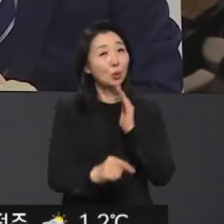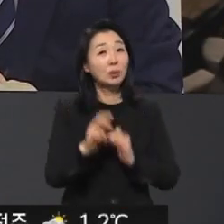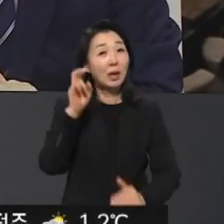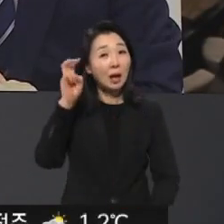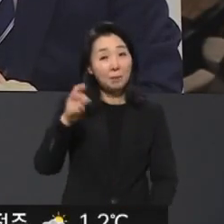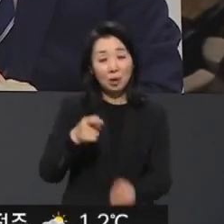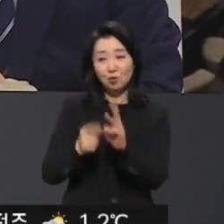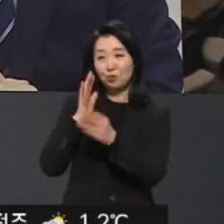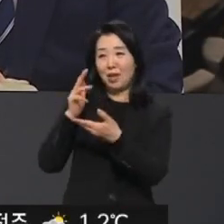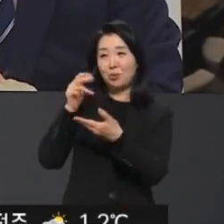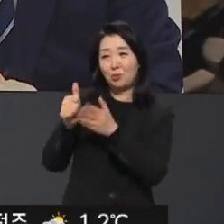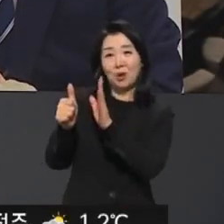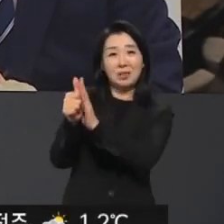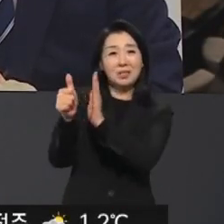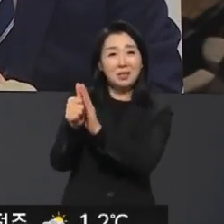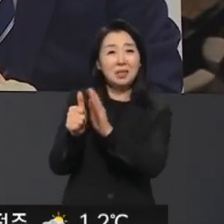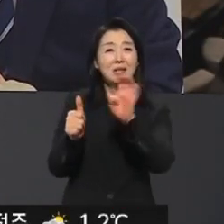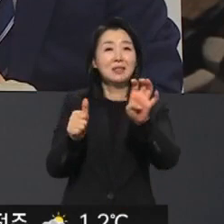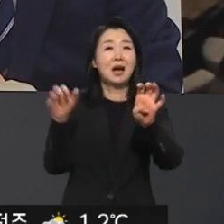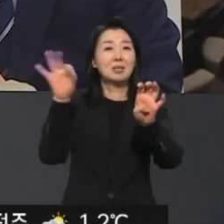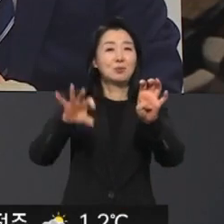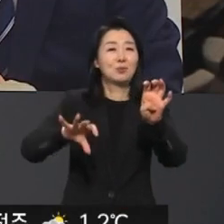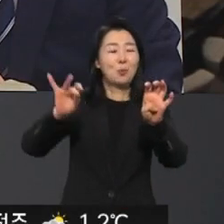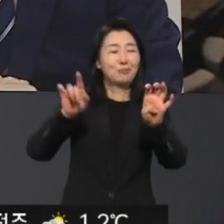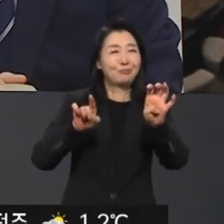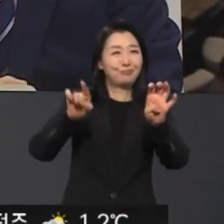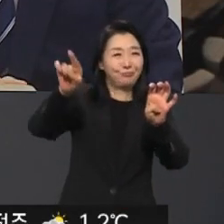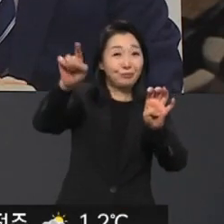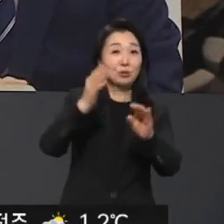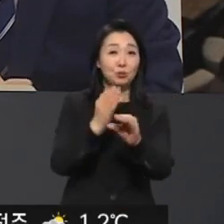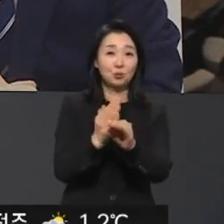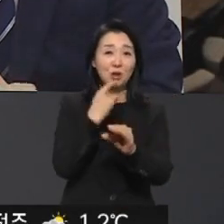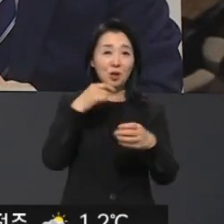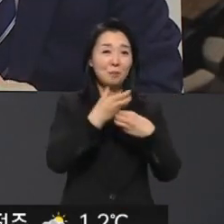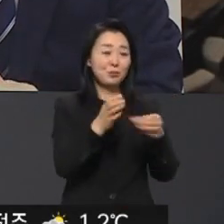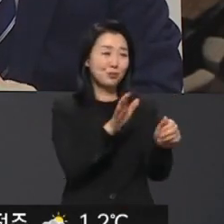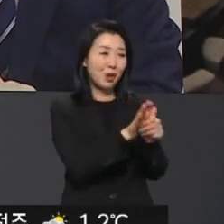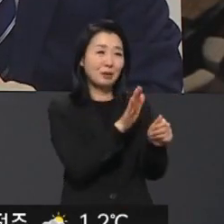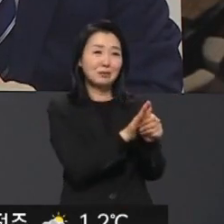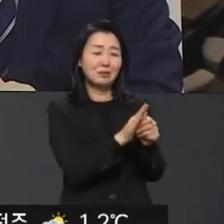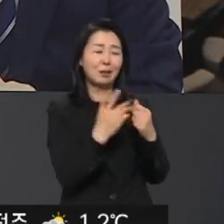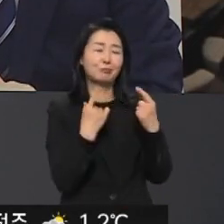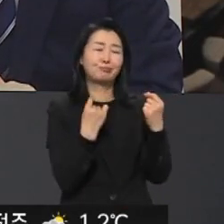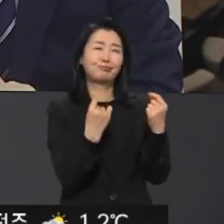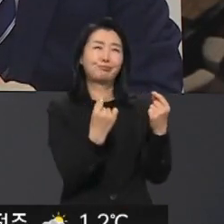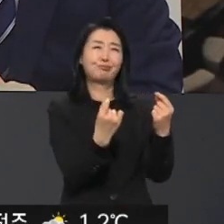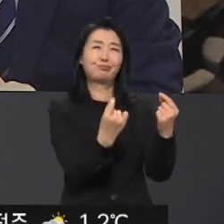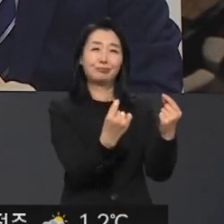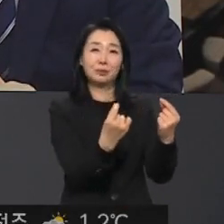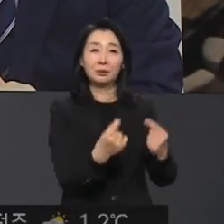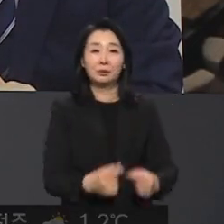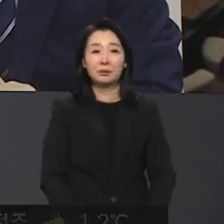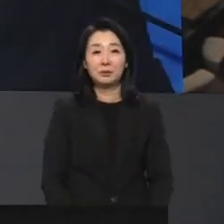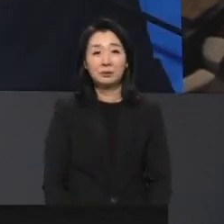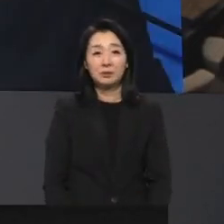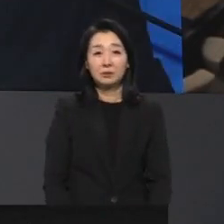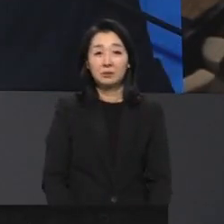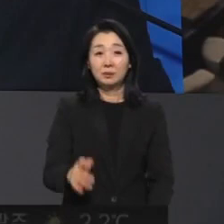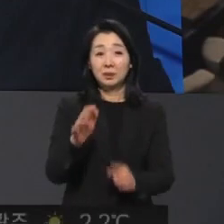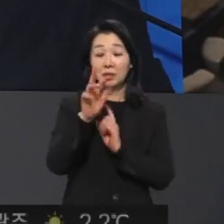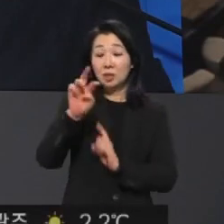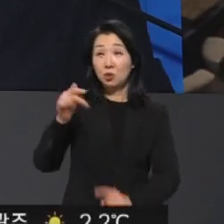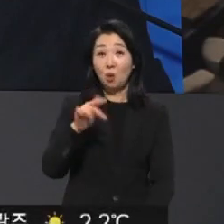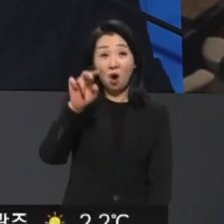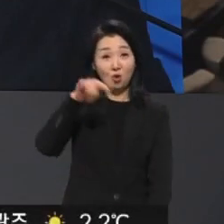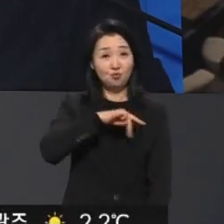대통령의 지지율이 40% 초반대로 지금 올라섰고 민주당의 지지율은 답보 중인 그런 상황이죠. 이원욱 의원은